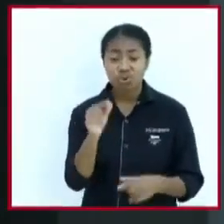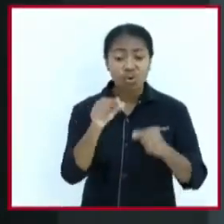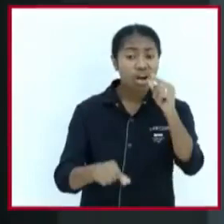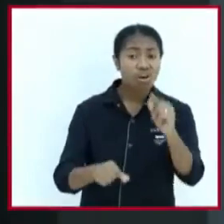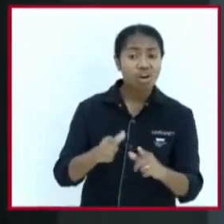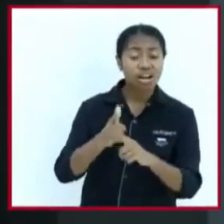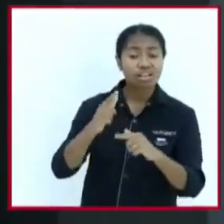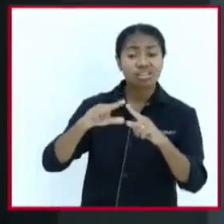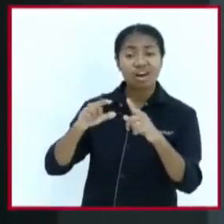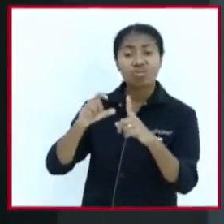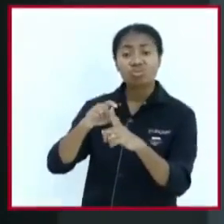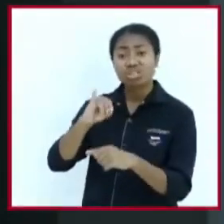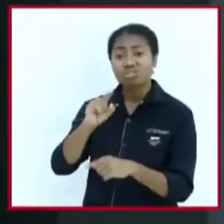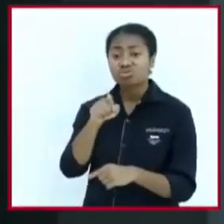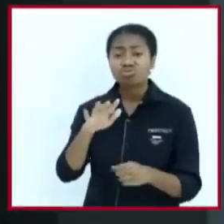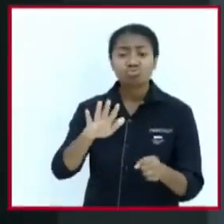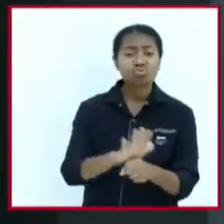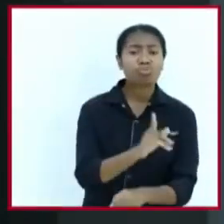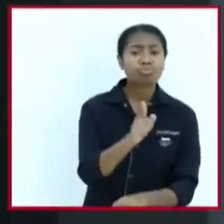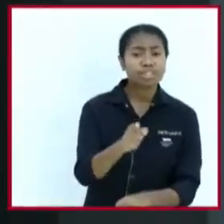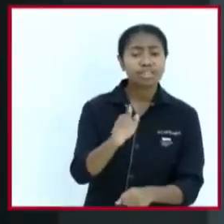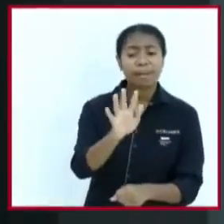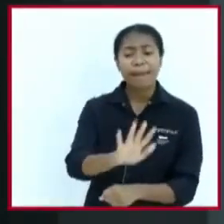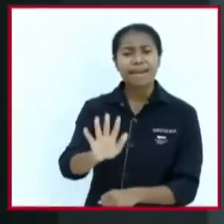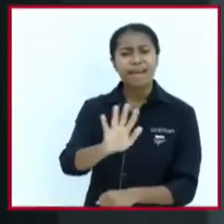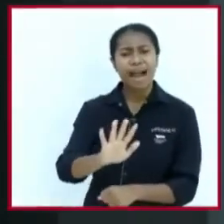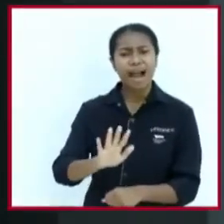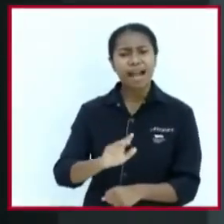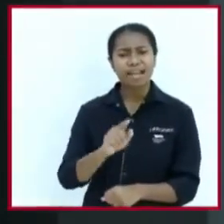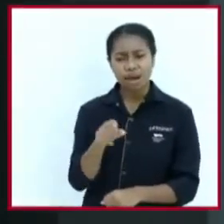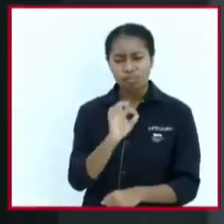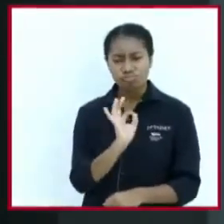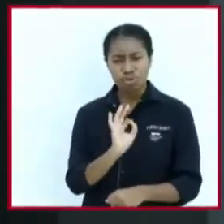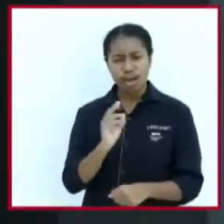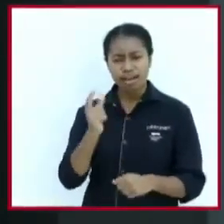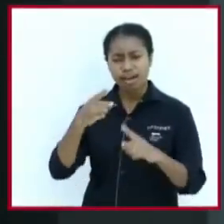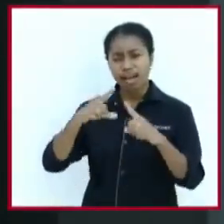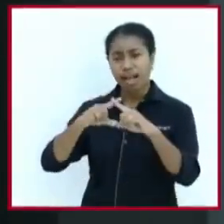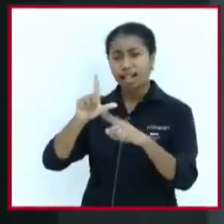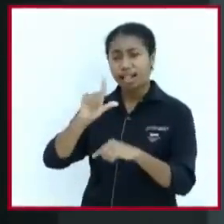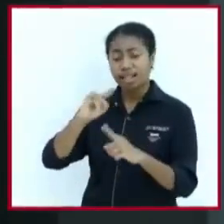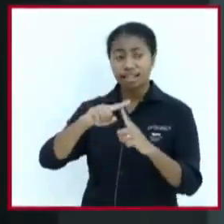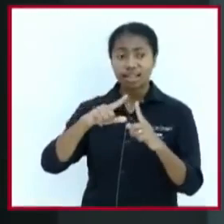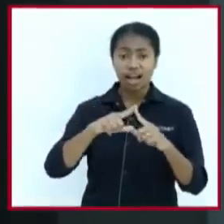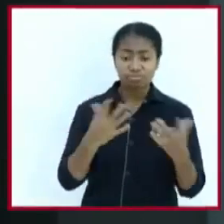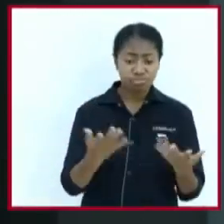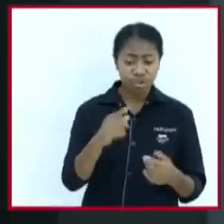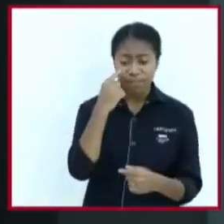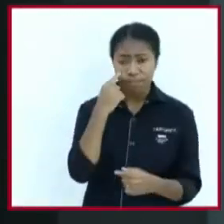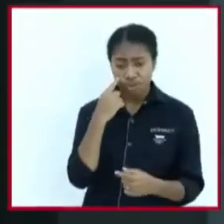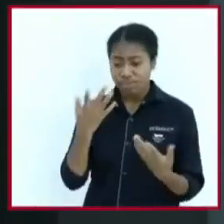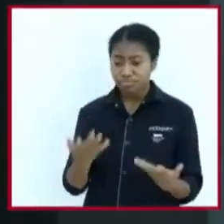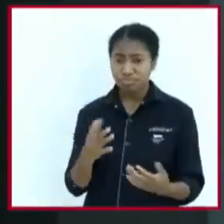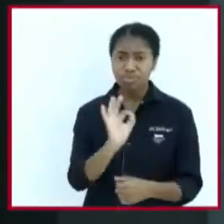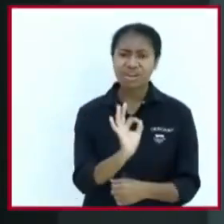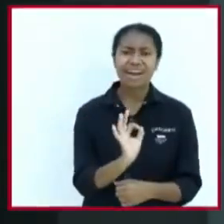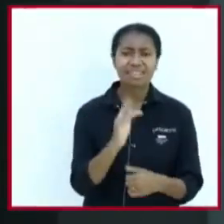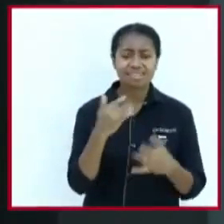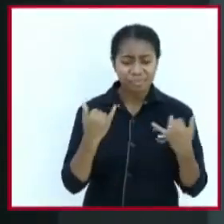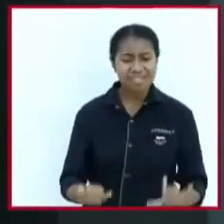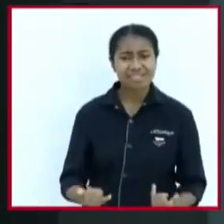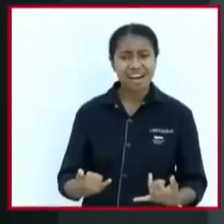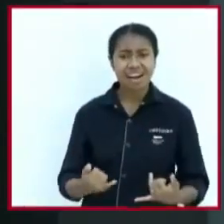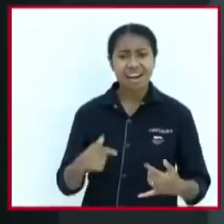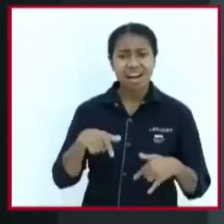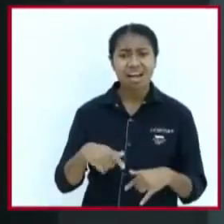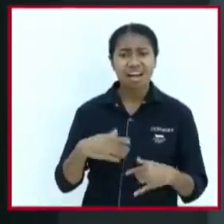itu cuma bayangan Hai bukan realita sampai hari ini agama Yahudi masih berusaha